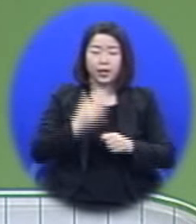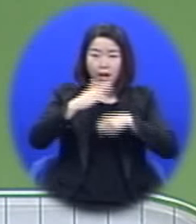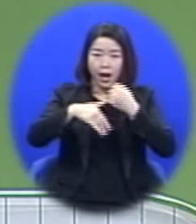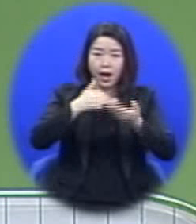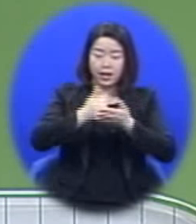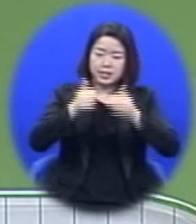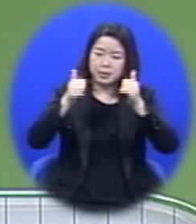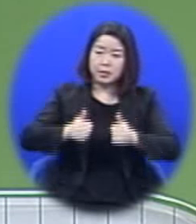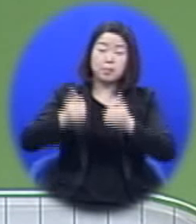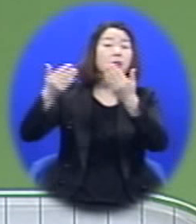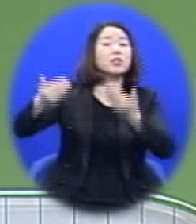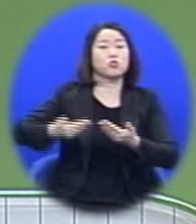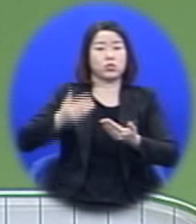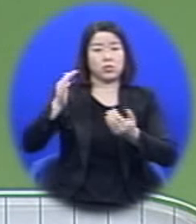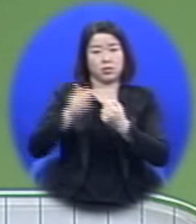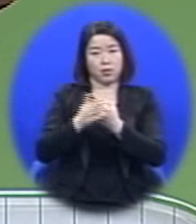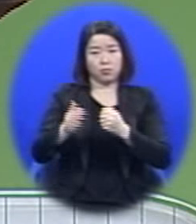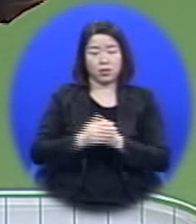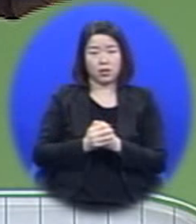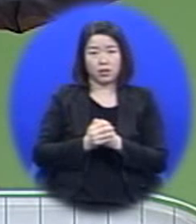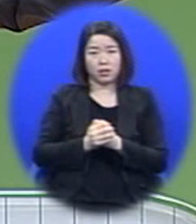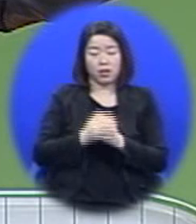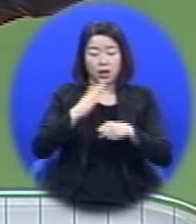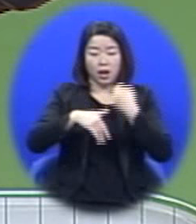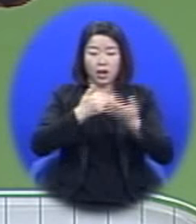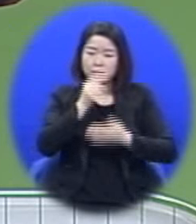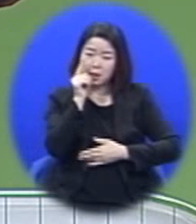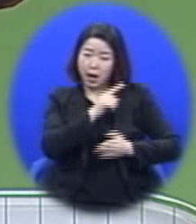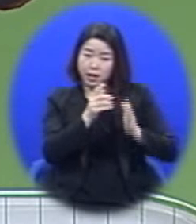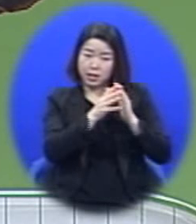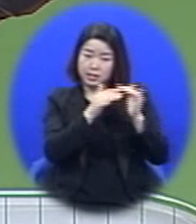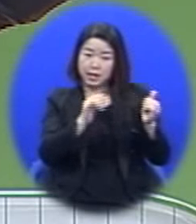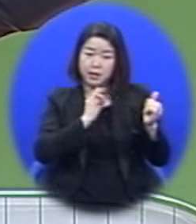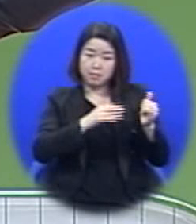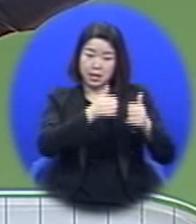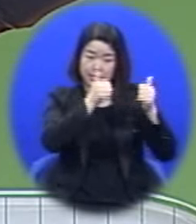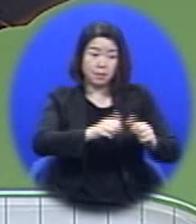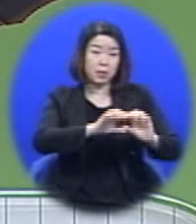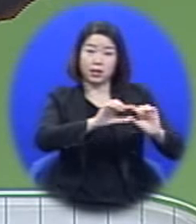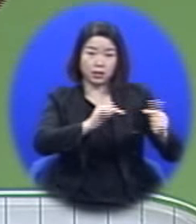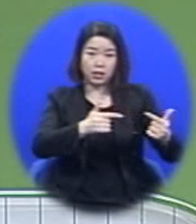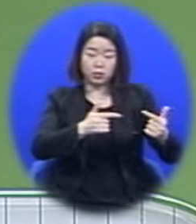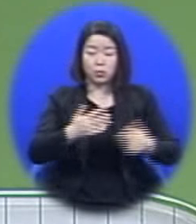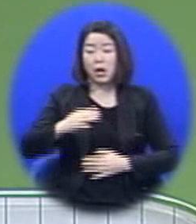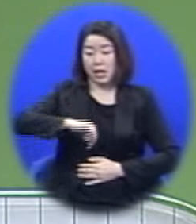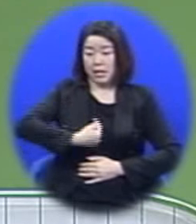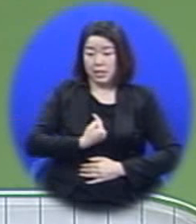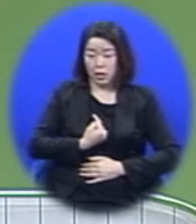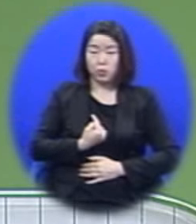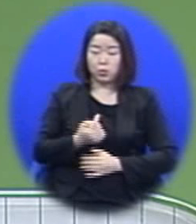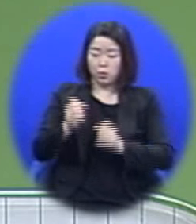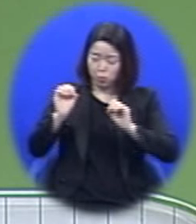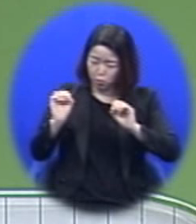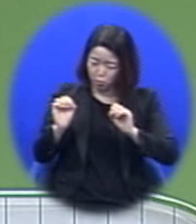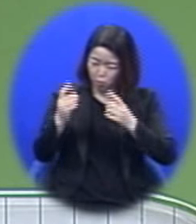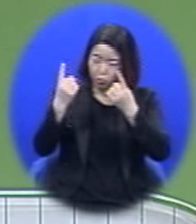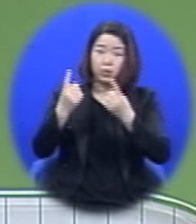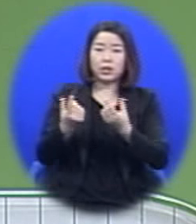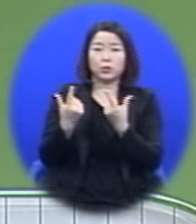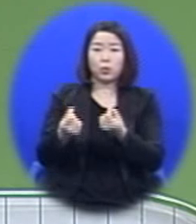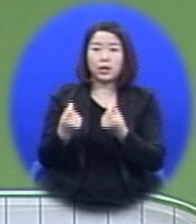하나님이 재판하시는 겁니다. 하나님이 악한 사람만 재판하시는 게 아니고 자기도 동일하게 하나님이 재판하시는